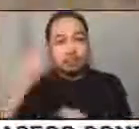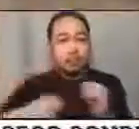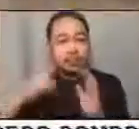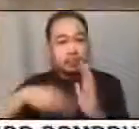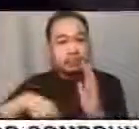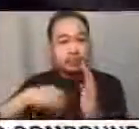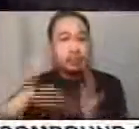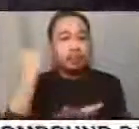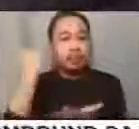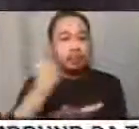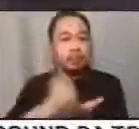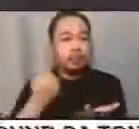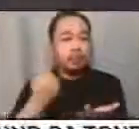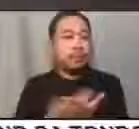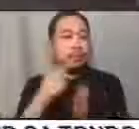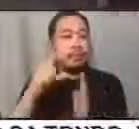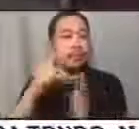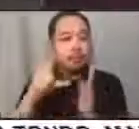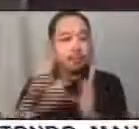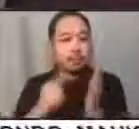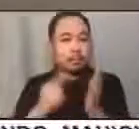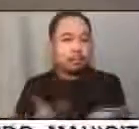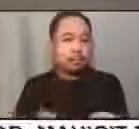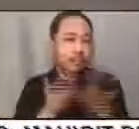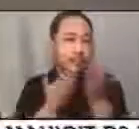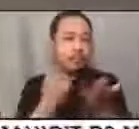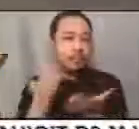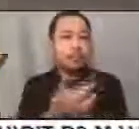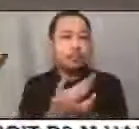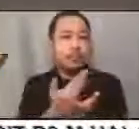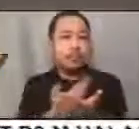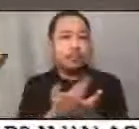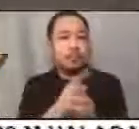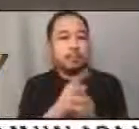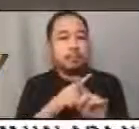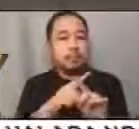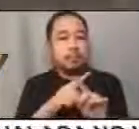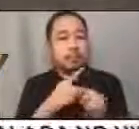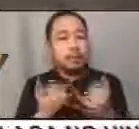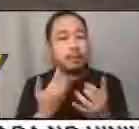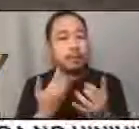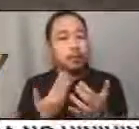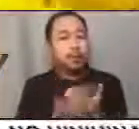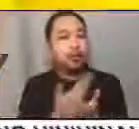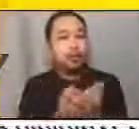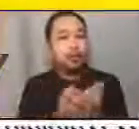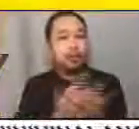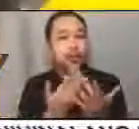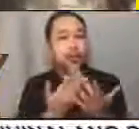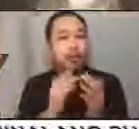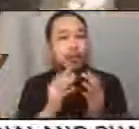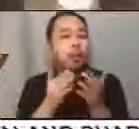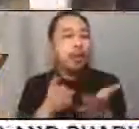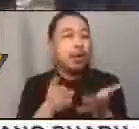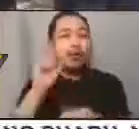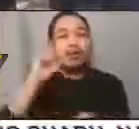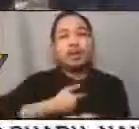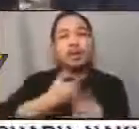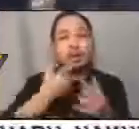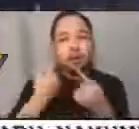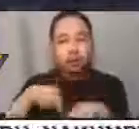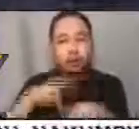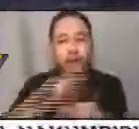ang tubig sa Mapiri at Tipuana Rivers na naging sanhi ng malawakang pagbaha na umabot na sa mga kabahayan at